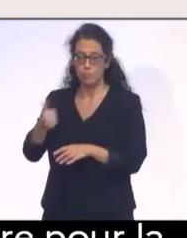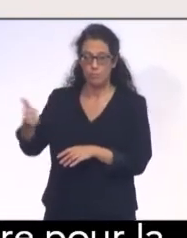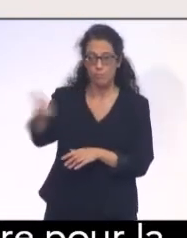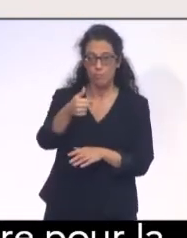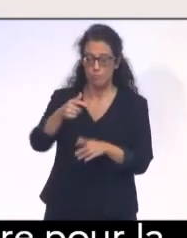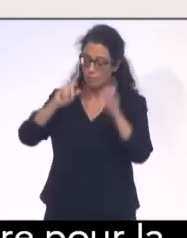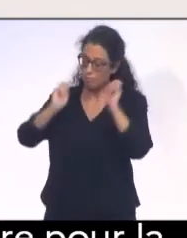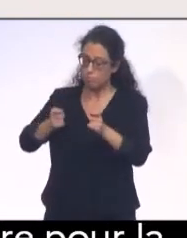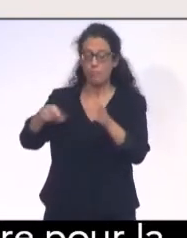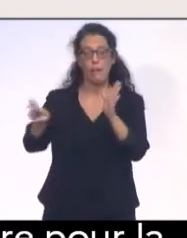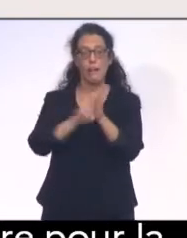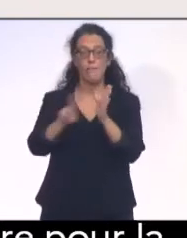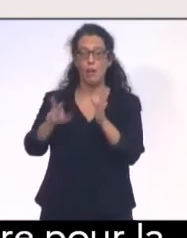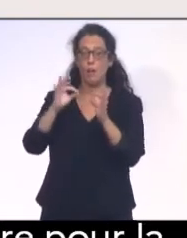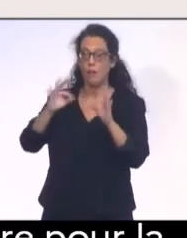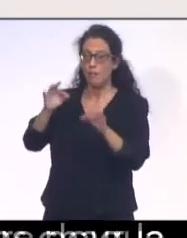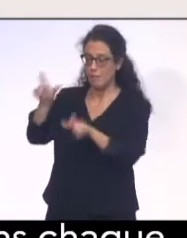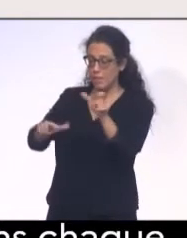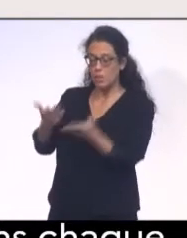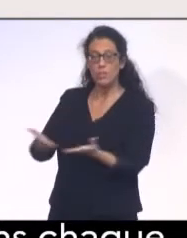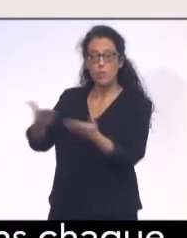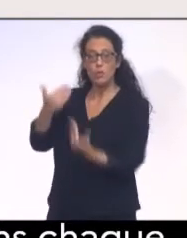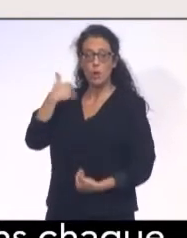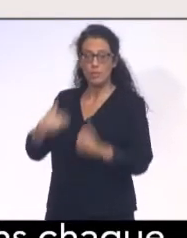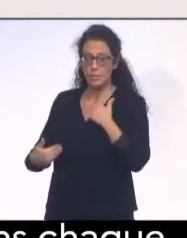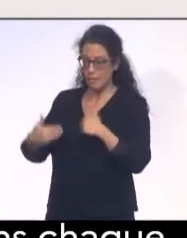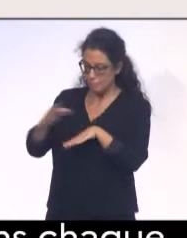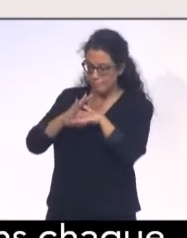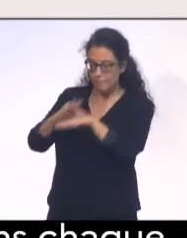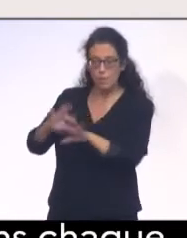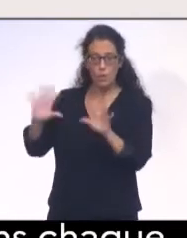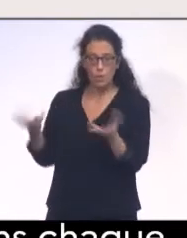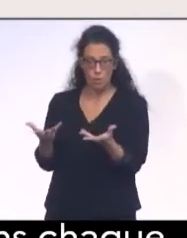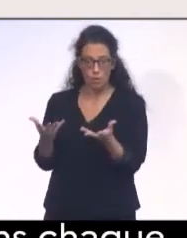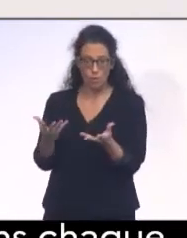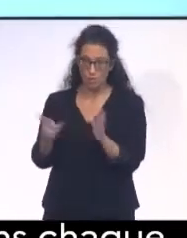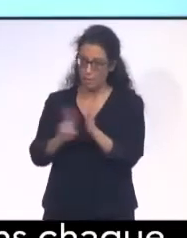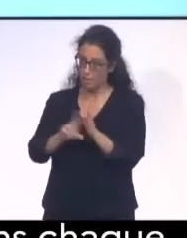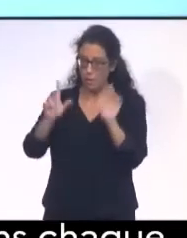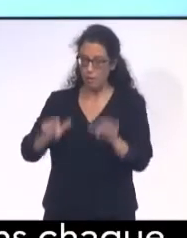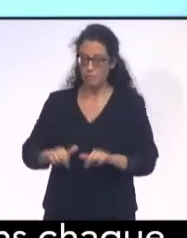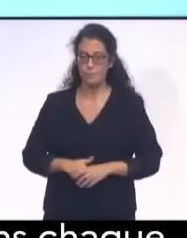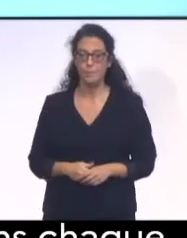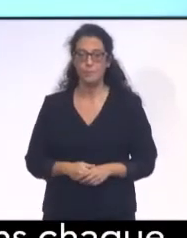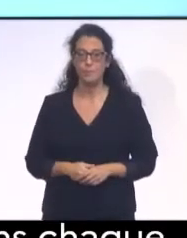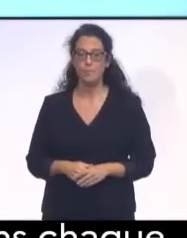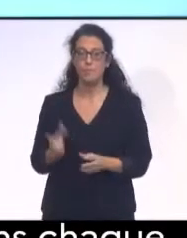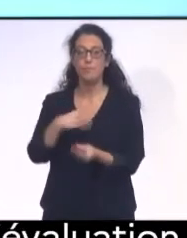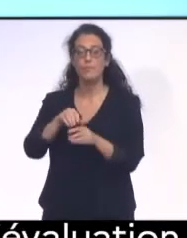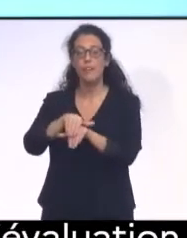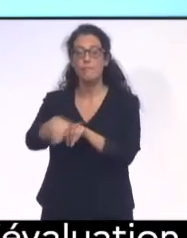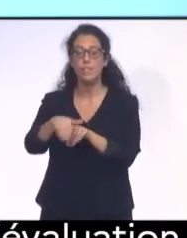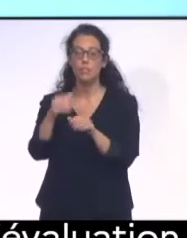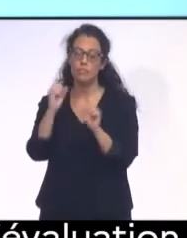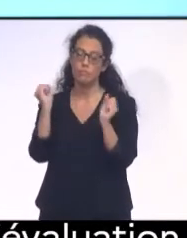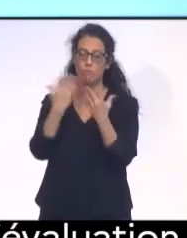de la spécificité de la prise en charge des personnes handicap est ou sera présent. Des fiches réflexes élaborées avec